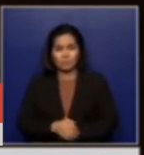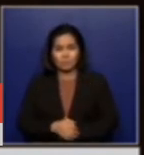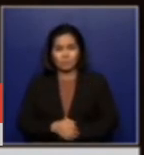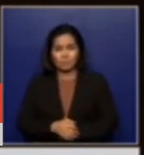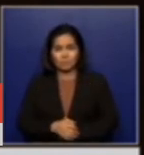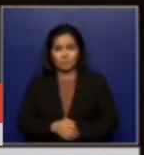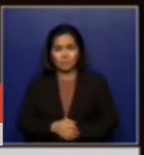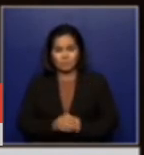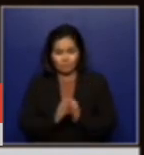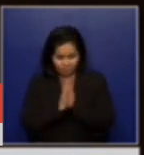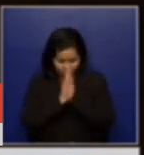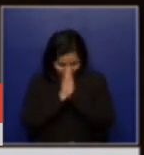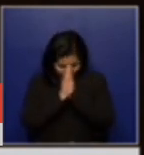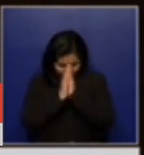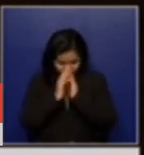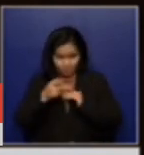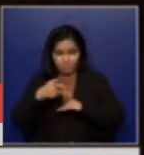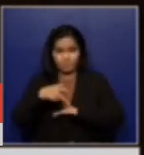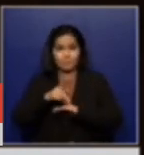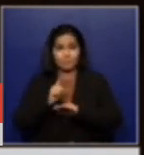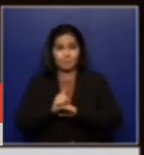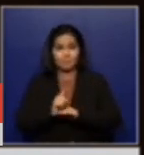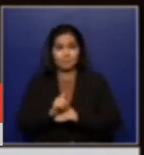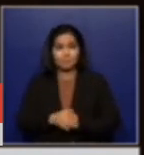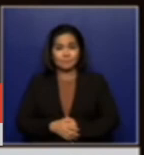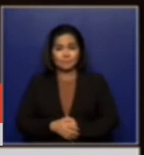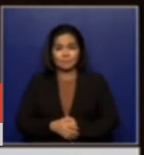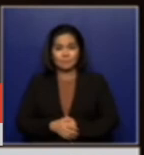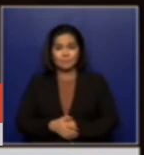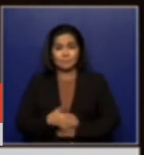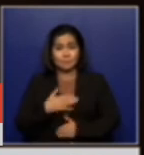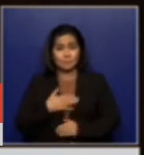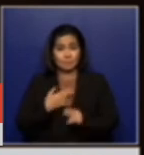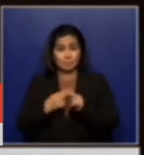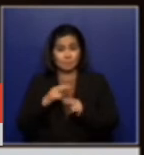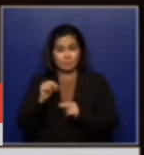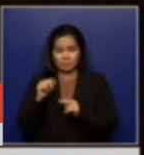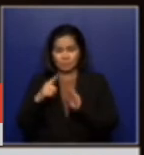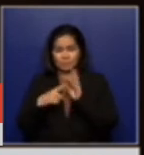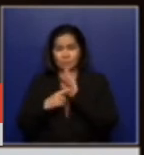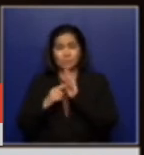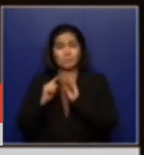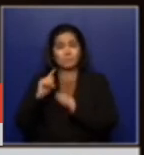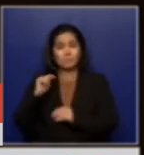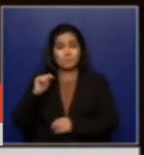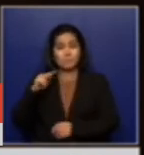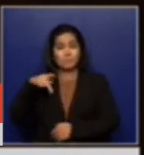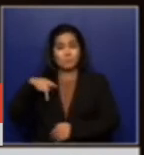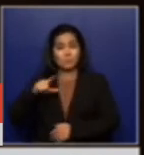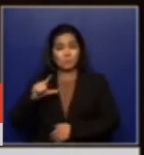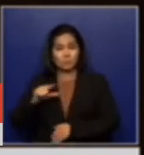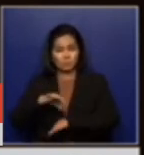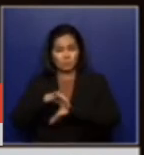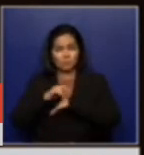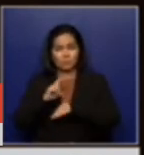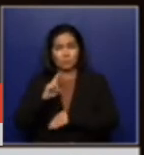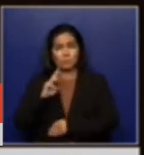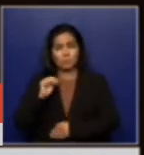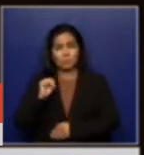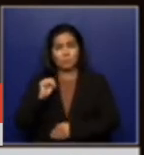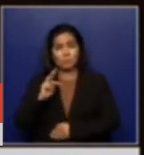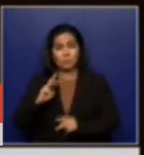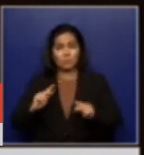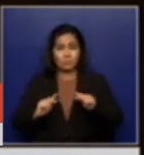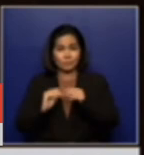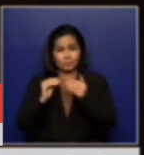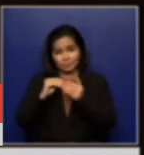ครับกราบเรียนท่านประธานสภาที่เคารพผมนายณัฐพลทิพย์สุวรรณรัฐมนตรีว่าการกระทรวงศึกษาธิการขออนุญาตใช้เวลาไ